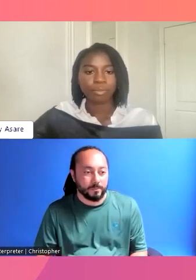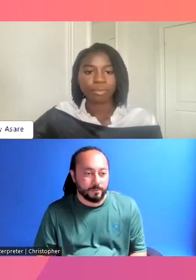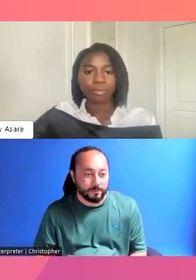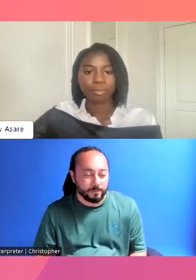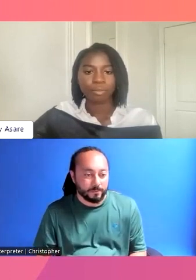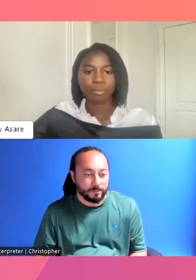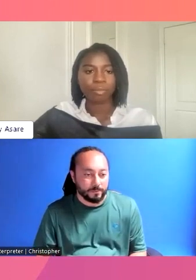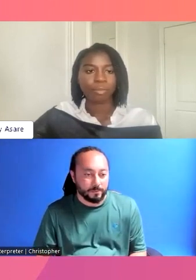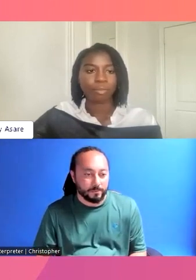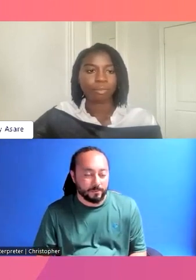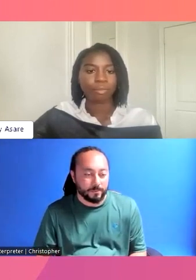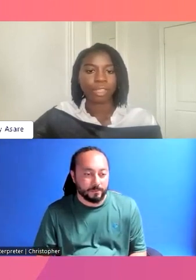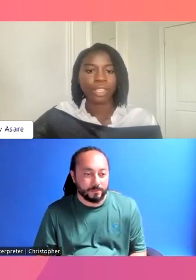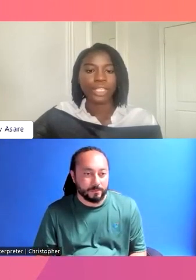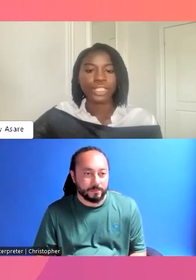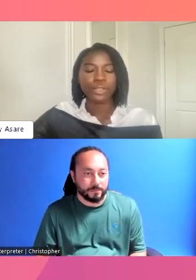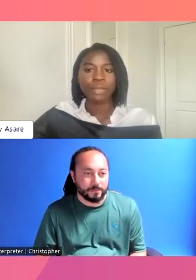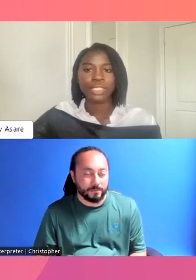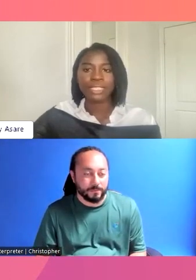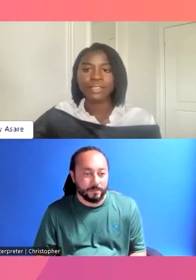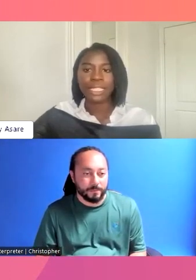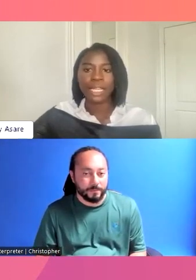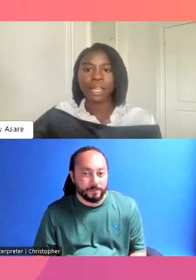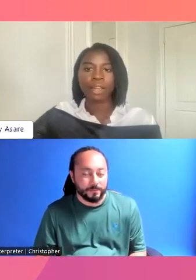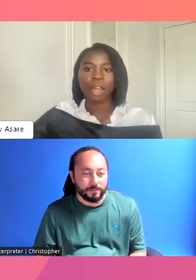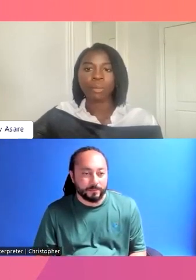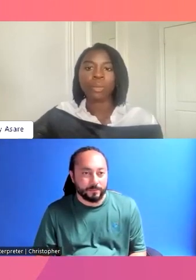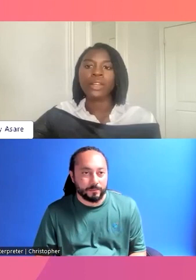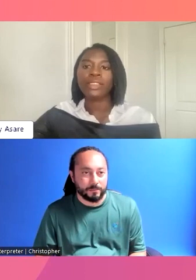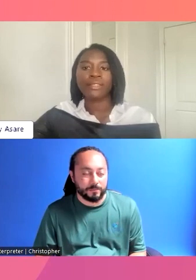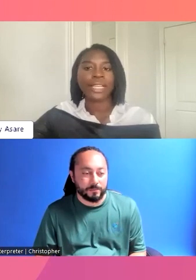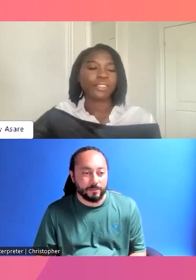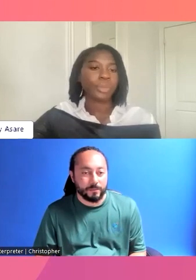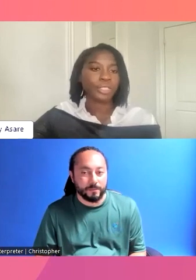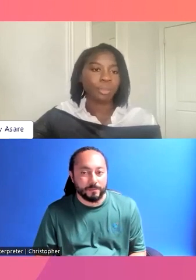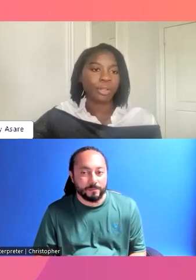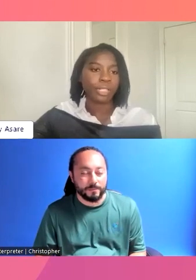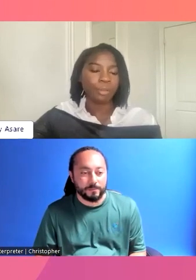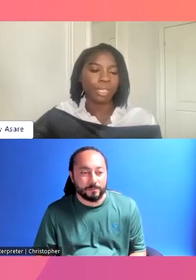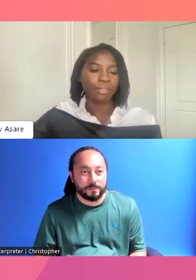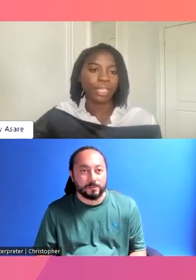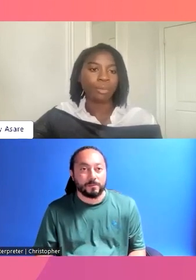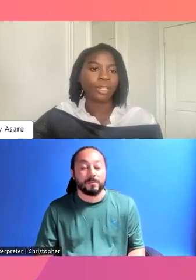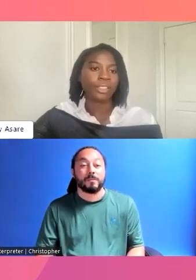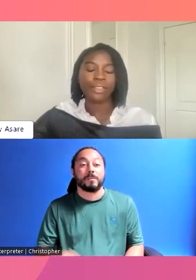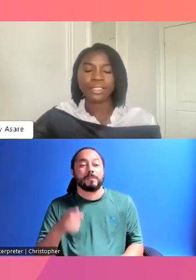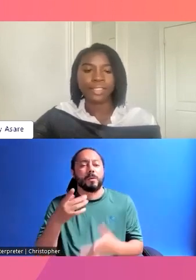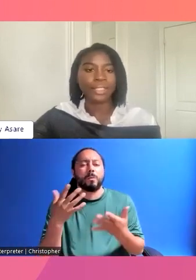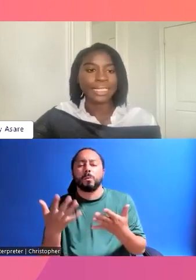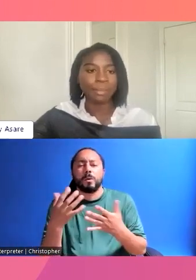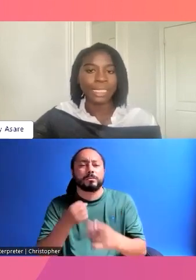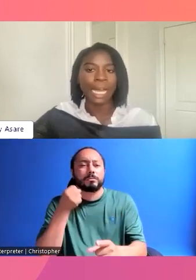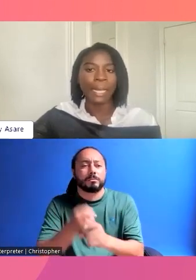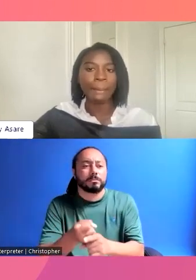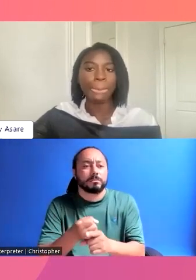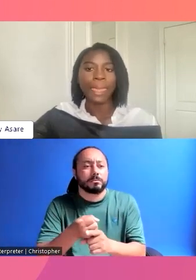Et donc, on a aussi étudié le rôle des So the intervenantes objectives sociales et here des are what travailleuses are the sociales effects of en peer la support matière. on ICD? Alors, What les are the questions, effects c'est of it quels